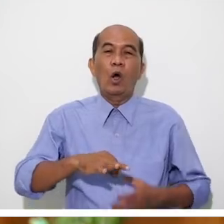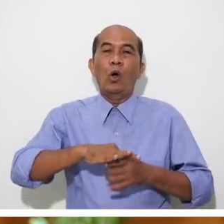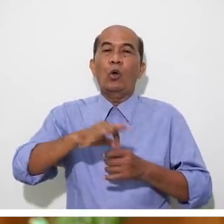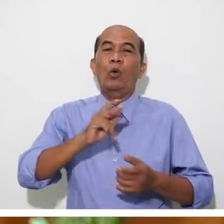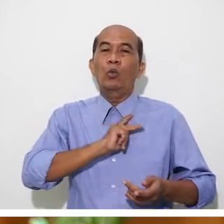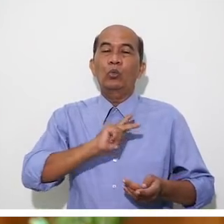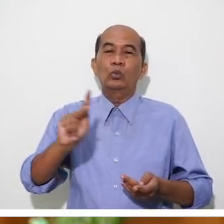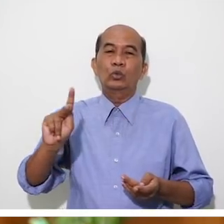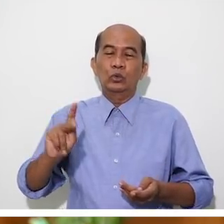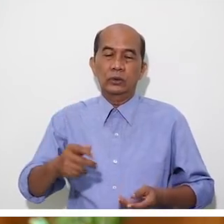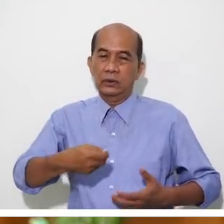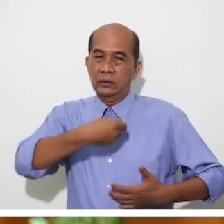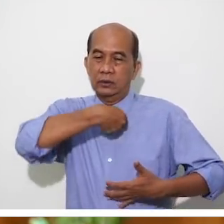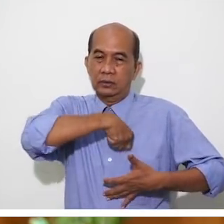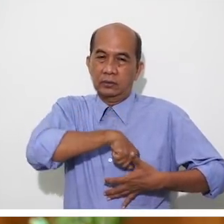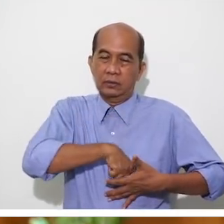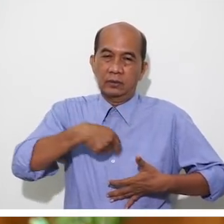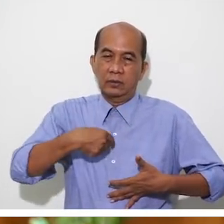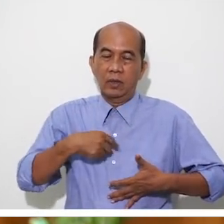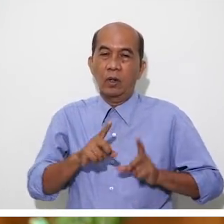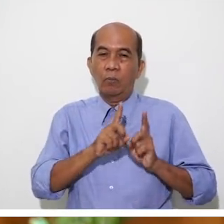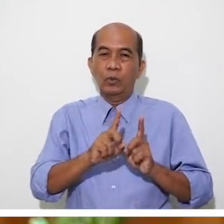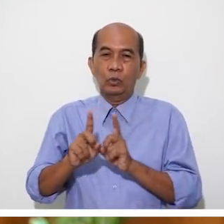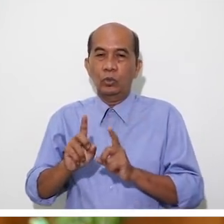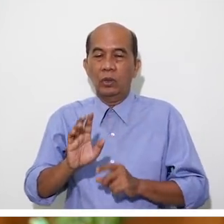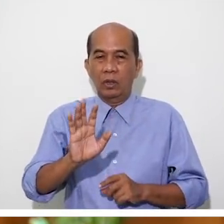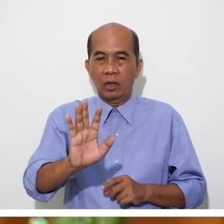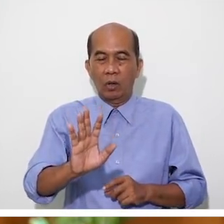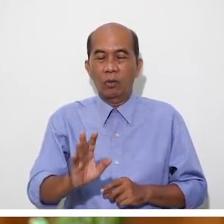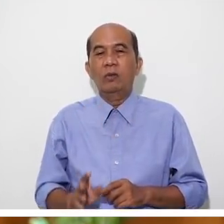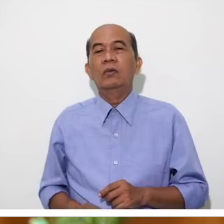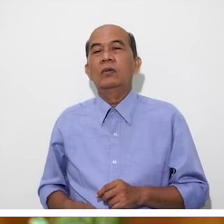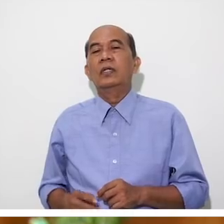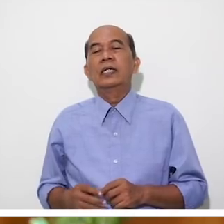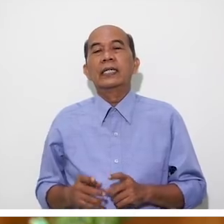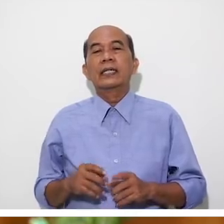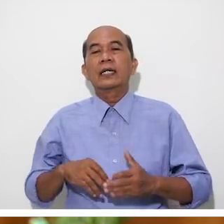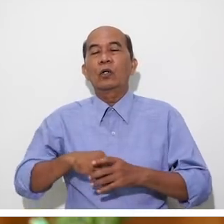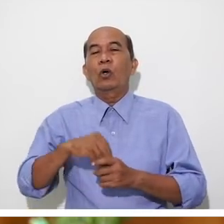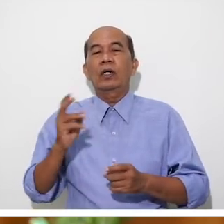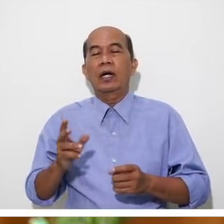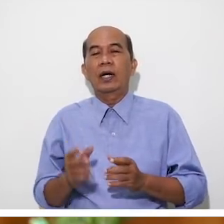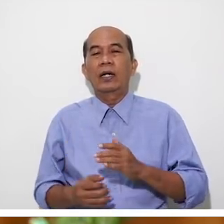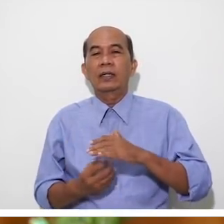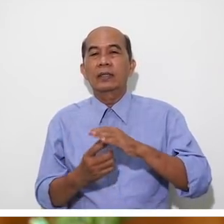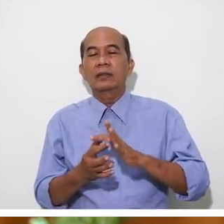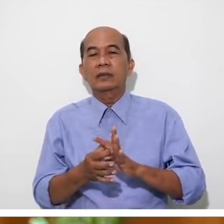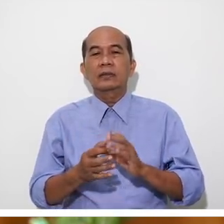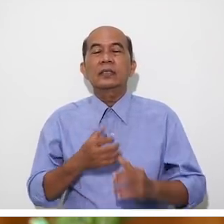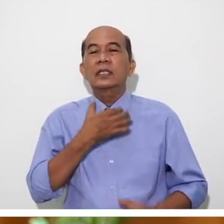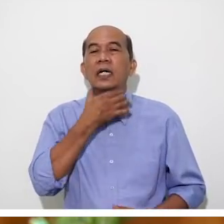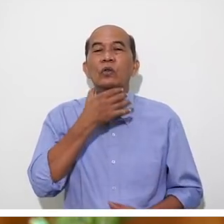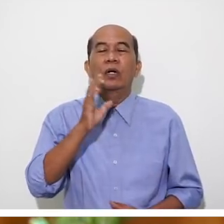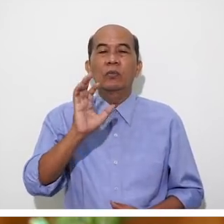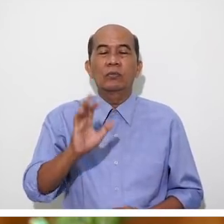hidupmu, mau menuntun engkau keluar dari ketergantunganmu. Enggak ada kekuatan